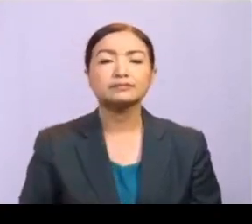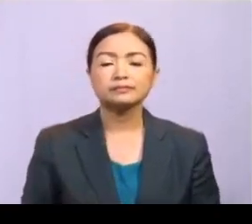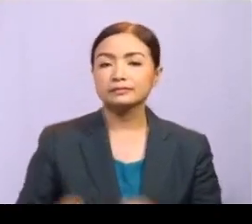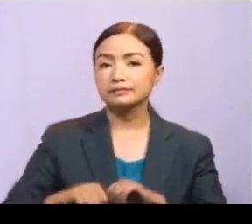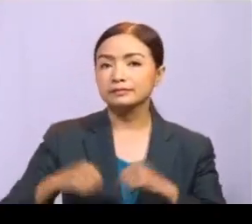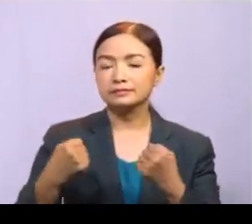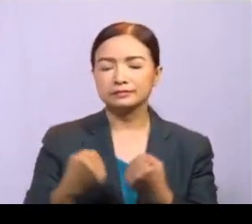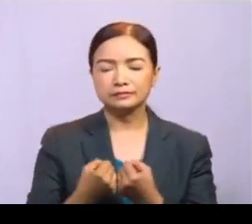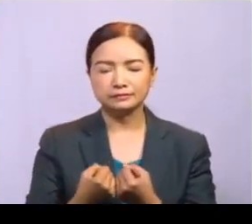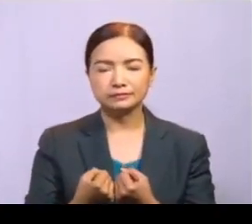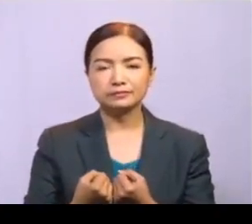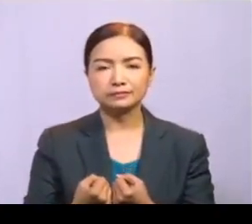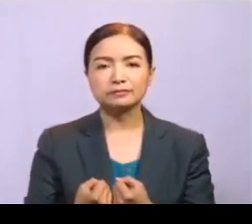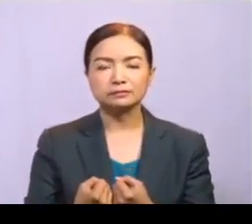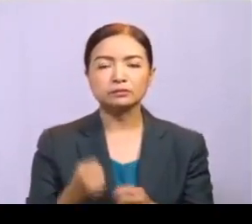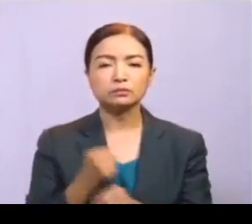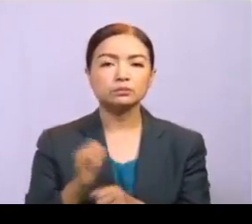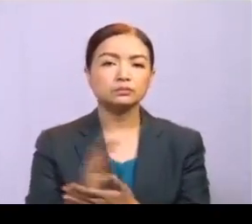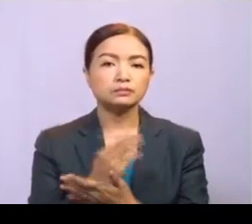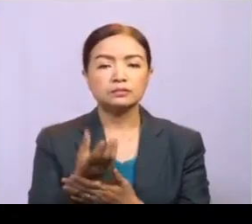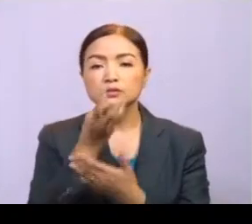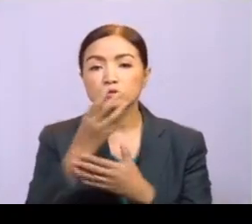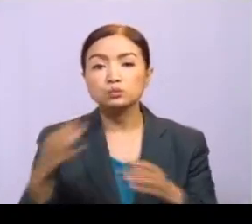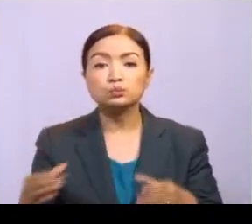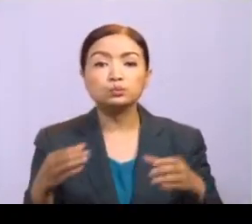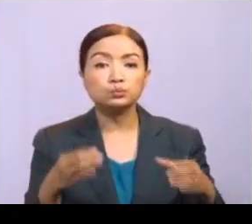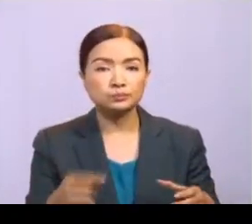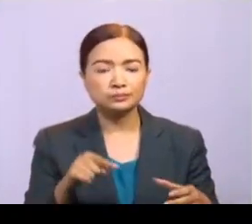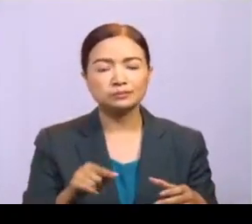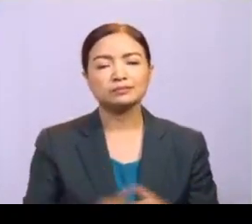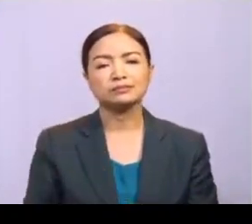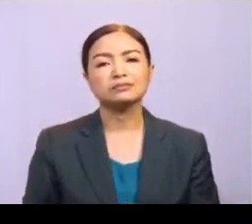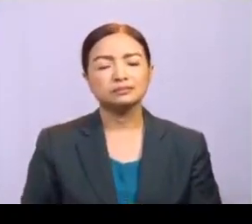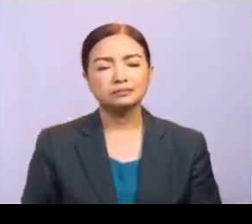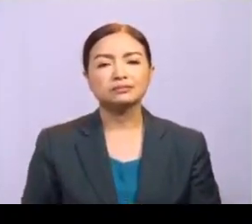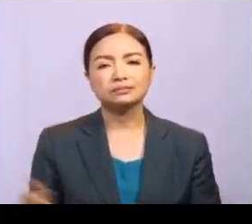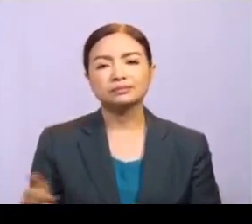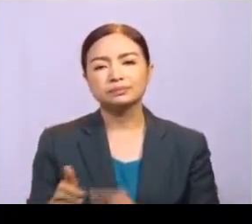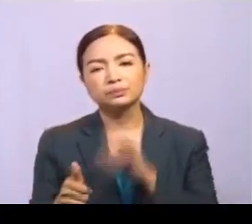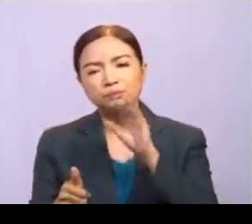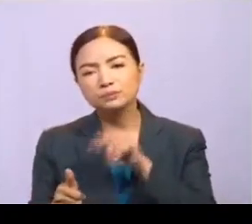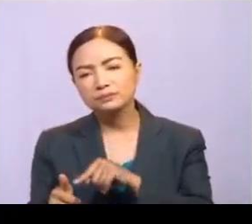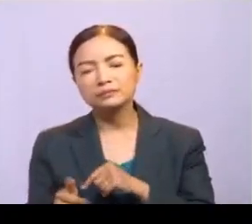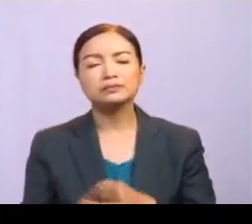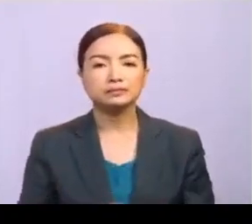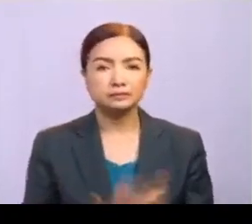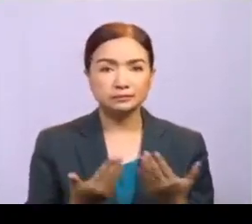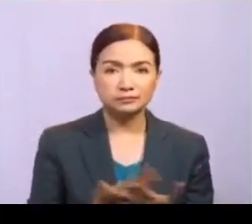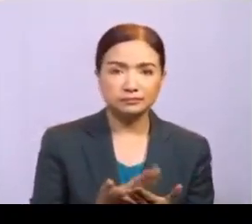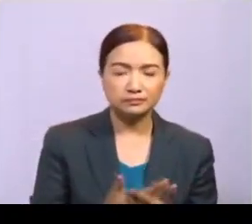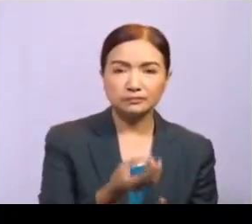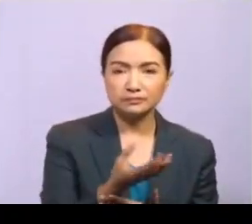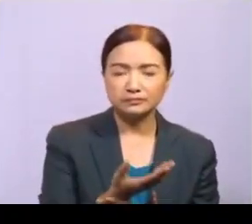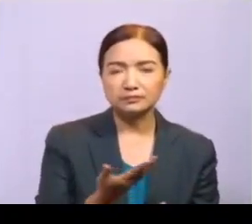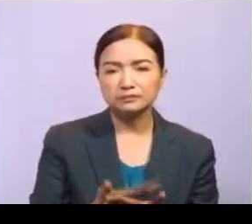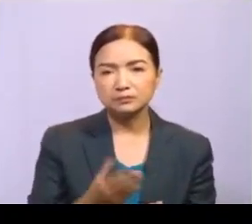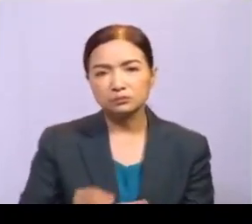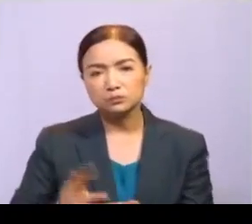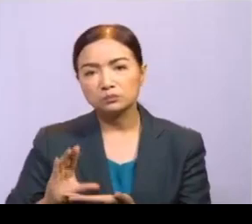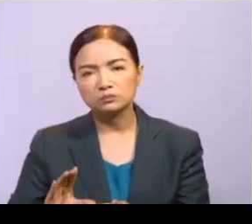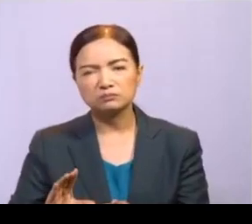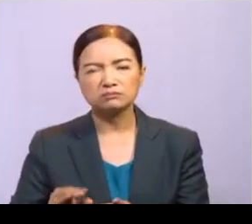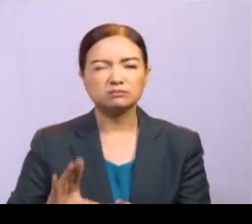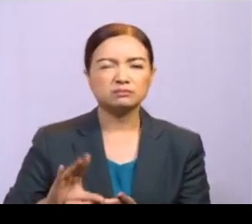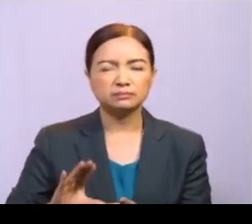สมาคมผู้ประกอบการข้าวถุงไทยนายสมเกียรติบอกว่าเนื่องจากตอนนี้ราคาข้าวและต้นทุนมีการปรับ